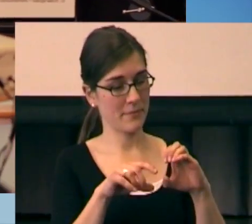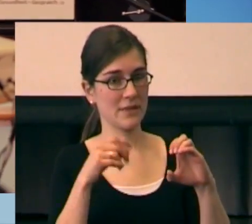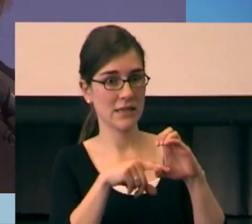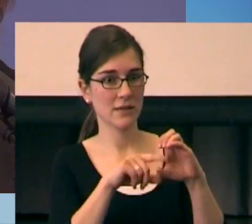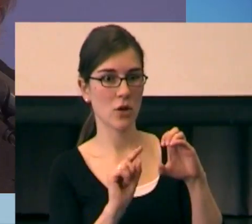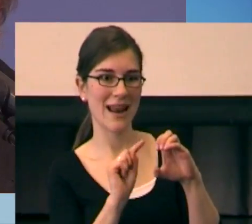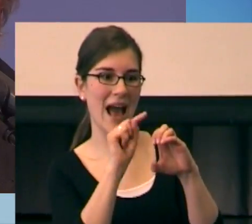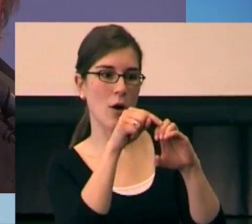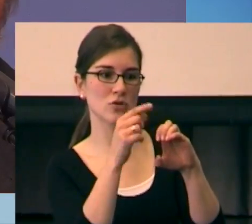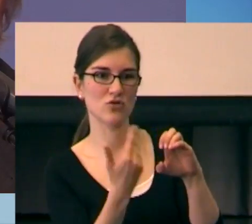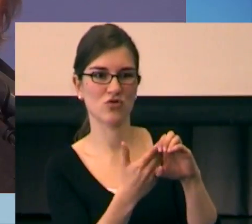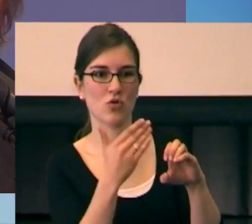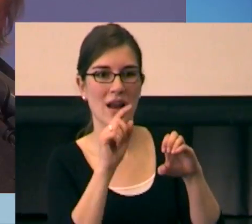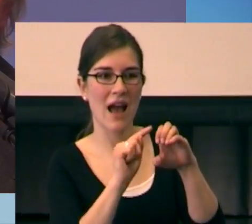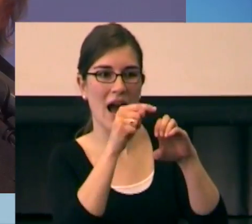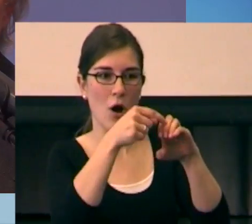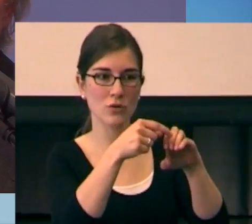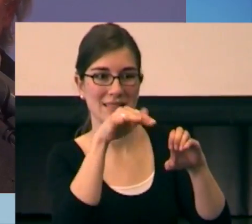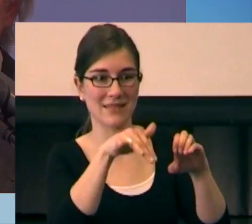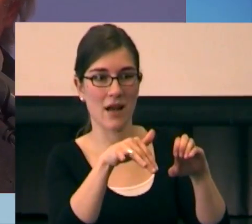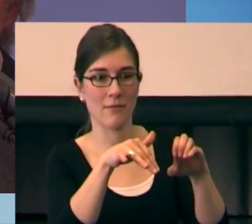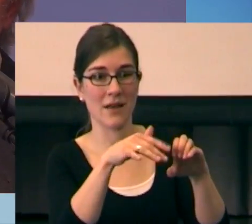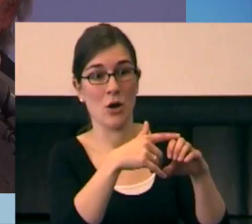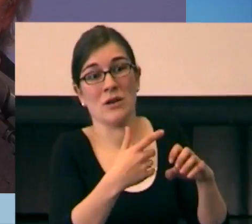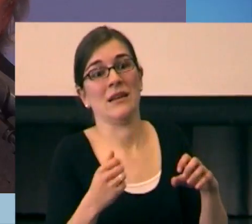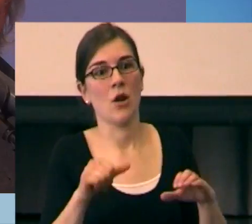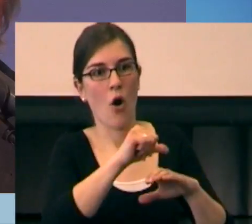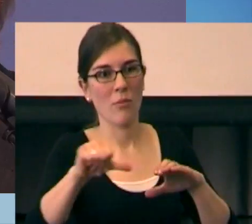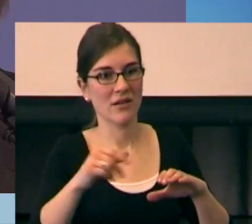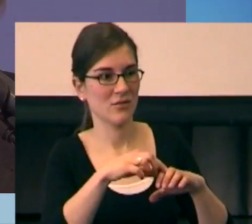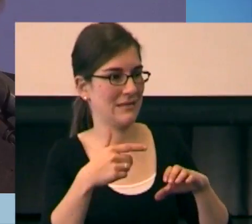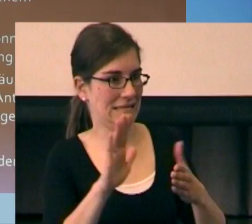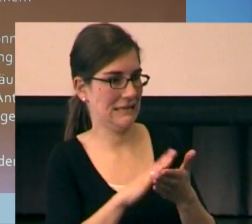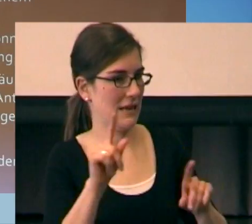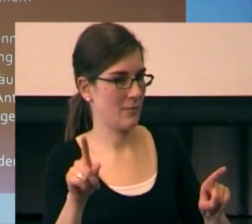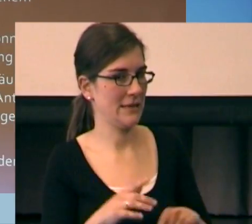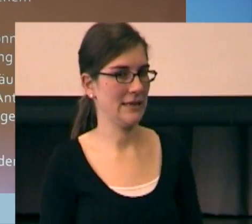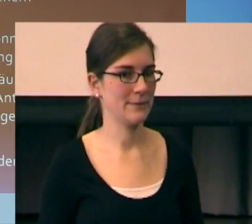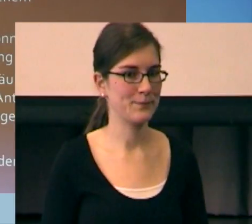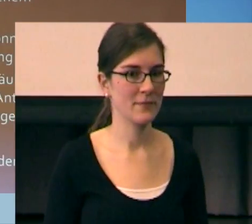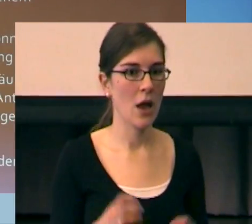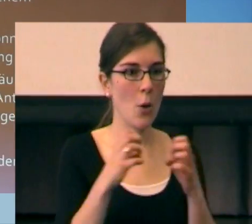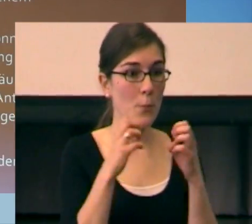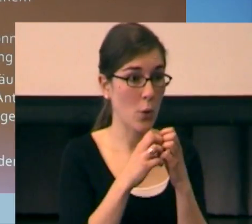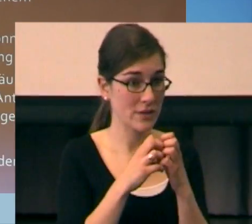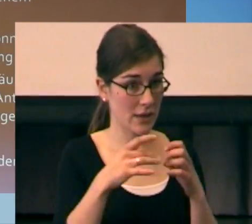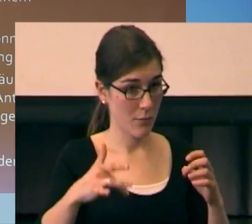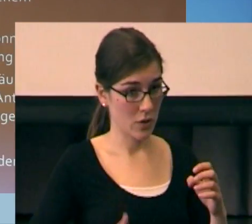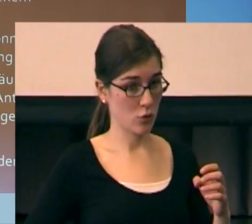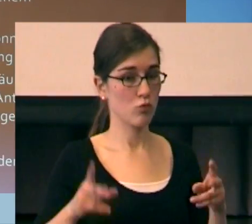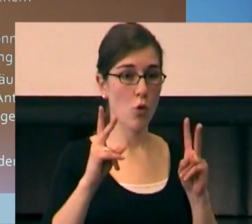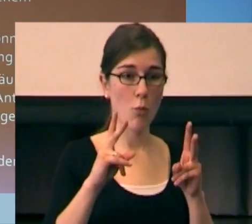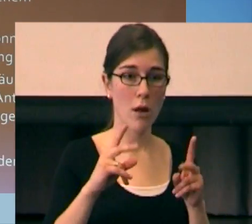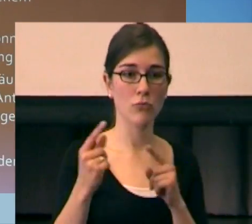sondern in der Außenzone. Und da kommen wir bei der Operation in der Regel gar nicht hin. Die Prostata-Biopsie wird in der Regel ambulant,